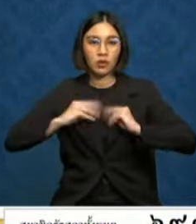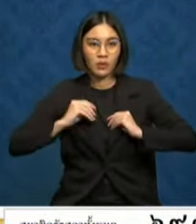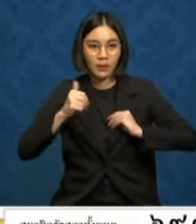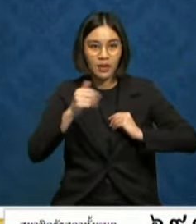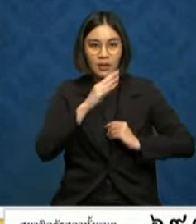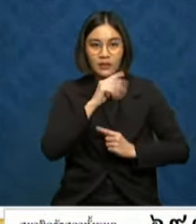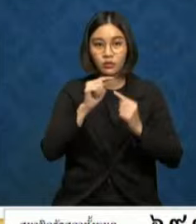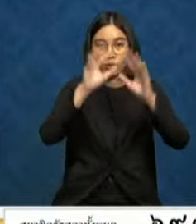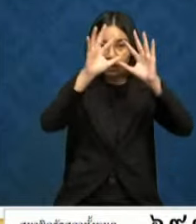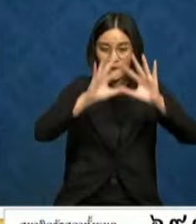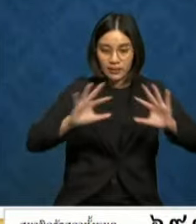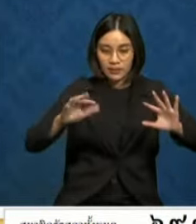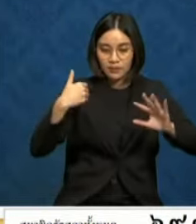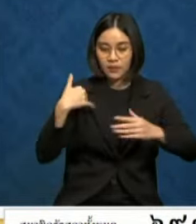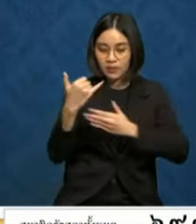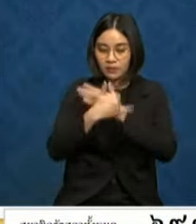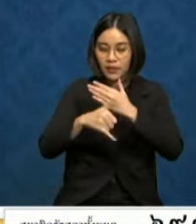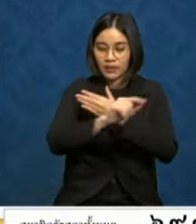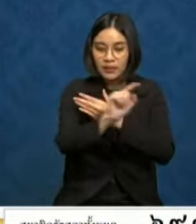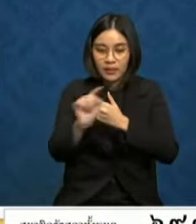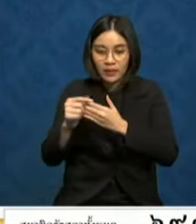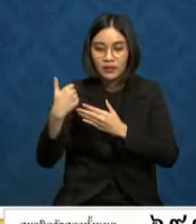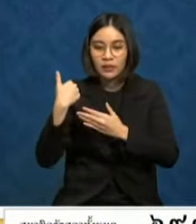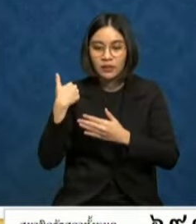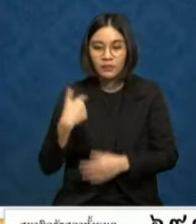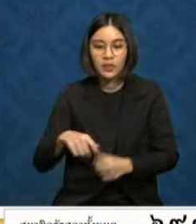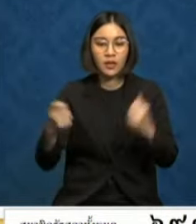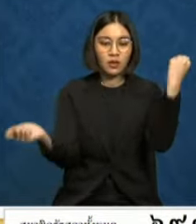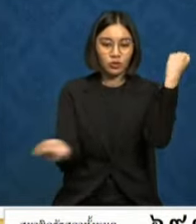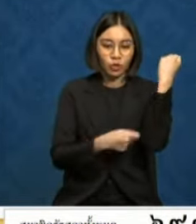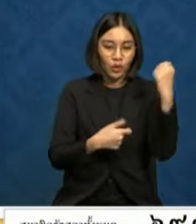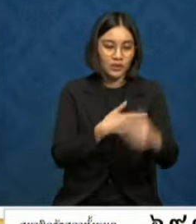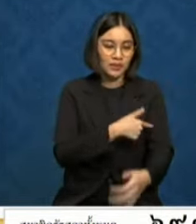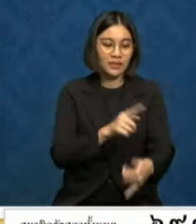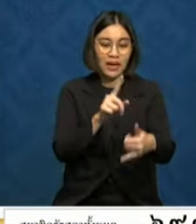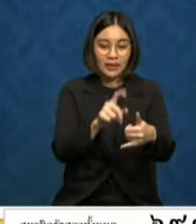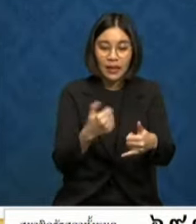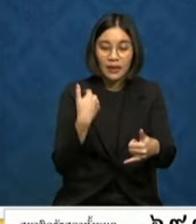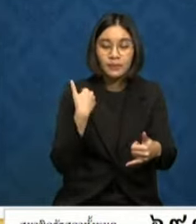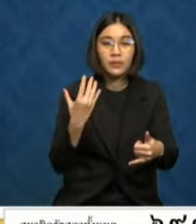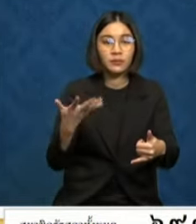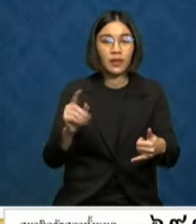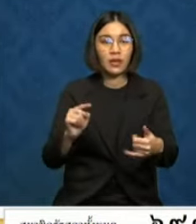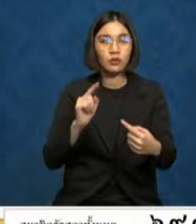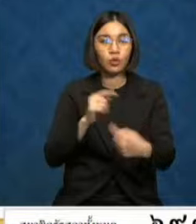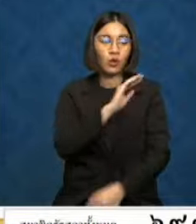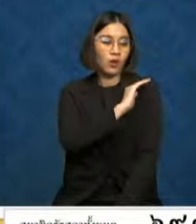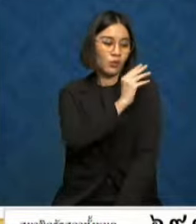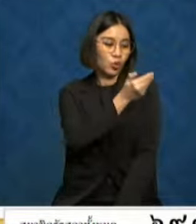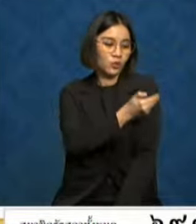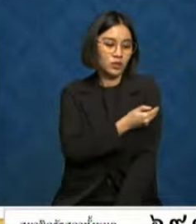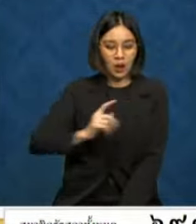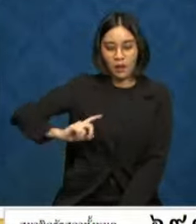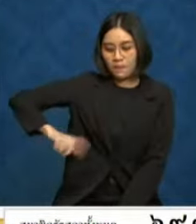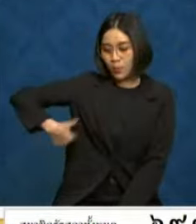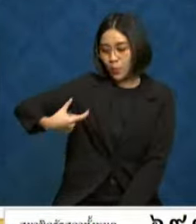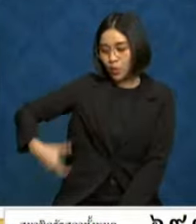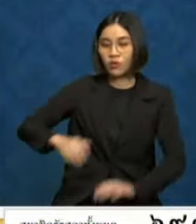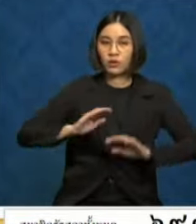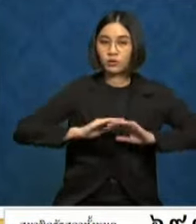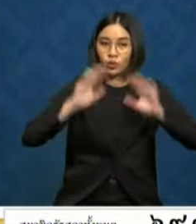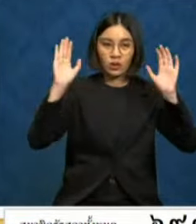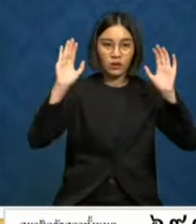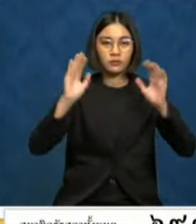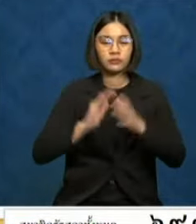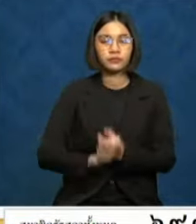าพูดถึงในอาเซียนบ้างว่ามีประเทศไหนที่ยังมีโทษประหารชีวิตหรือไม่มีกัมพูชาฟิลิปปินส์ยกเว้นโทษประหารชีวิตไปแล้วทุก